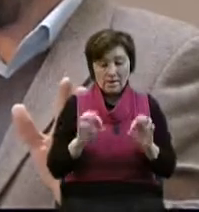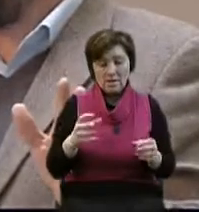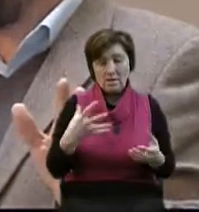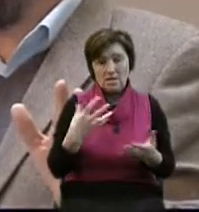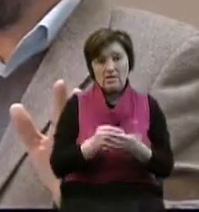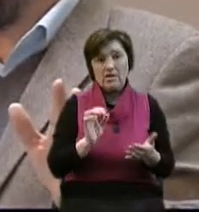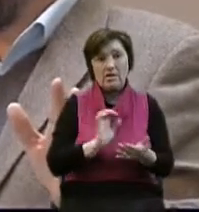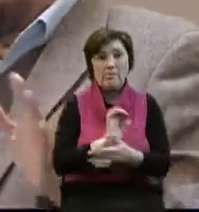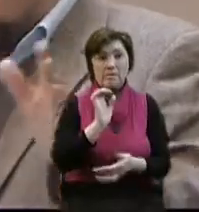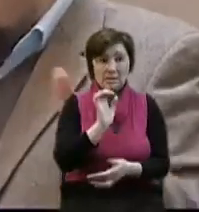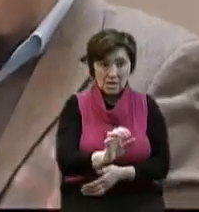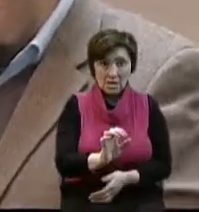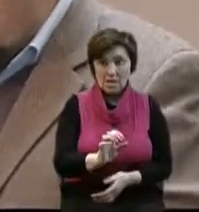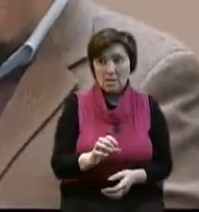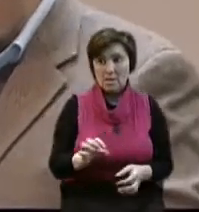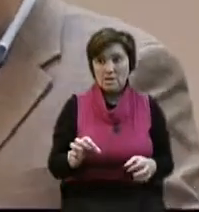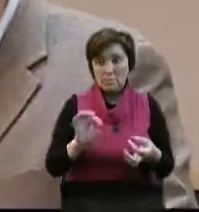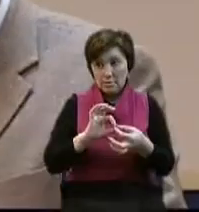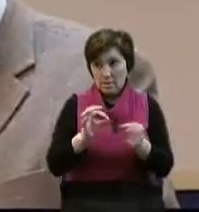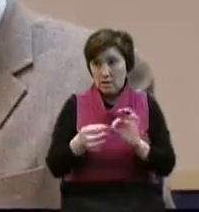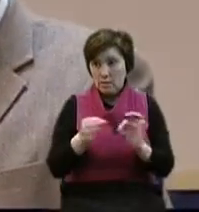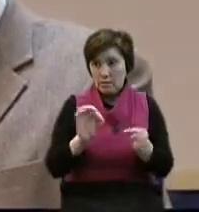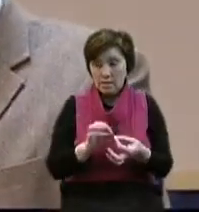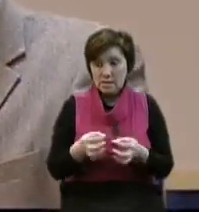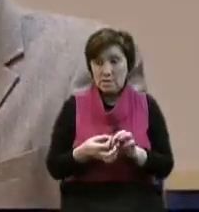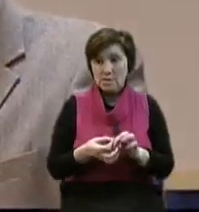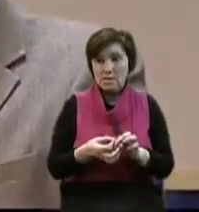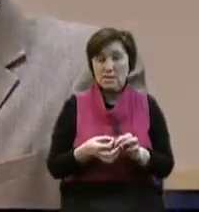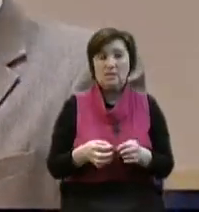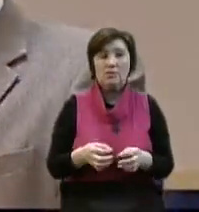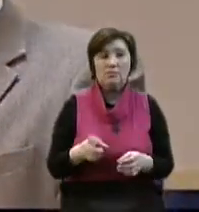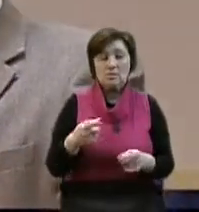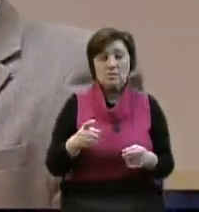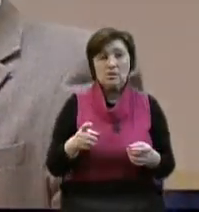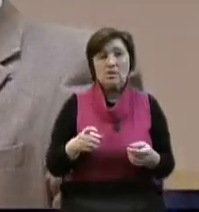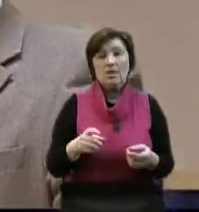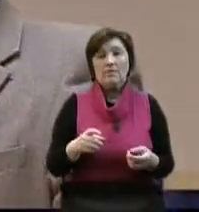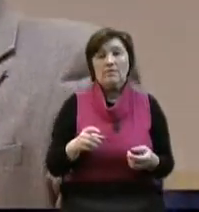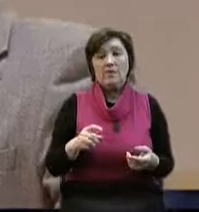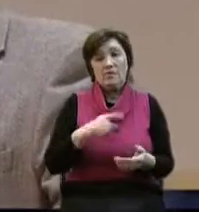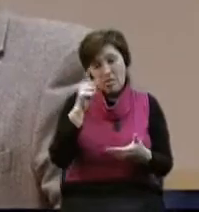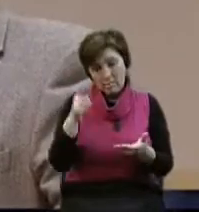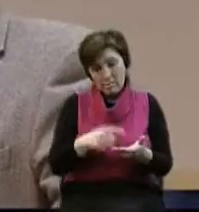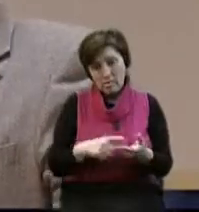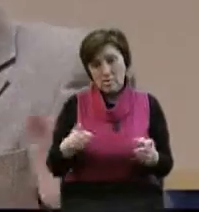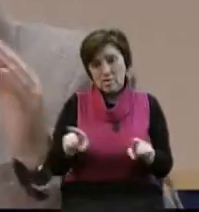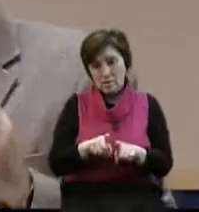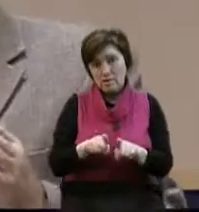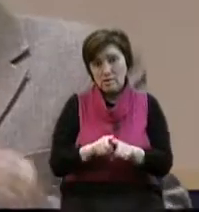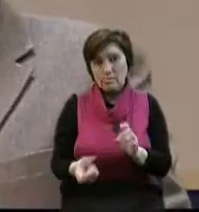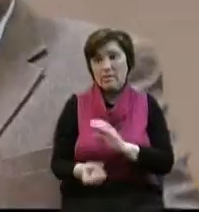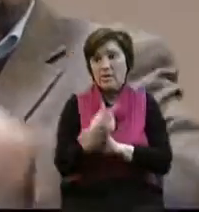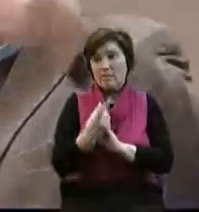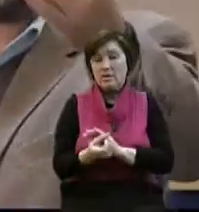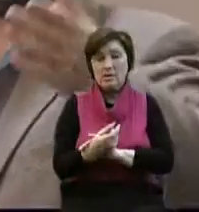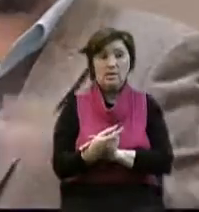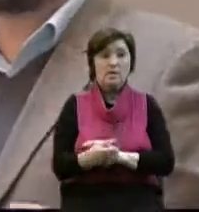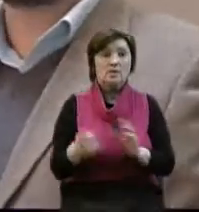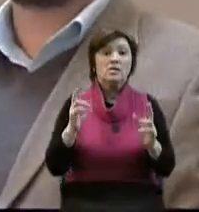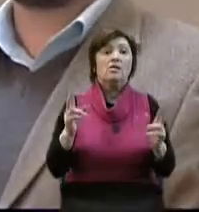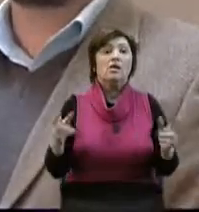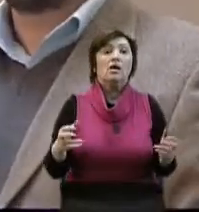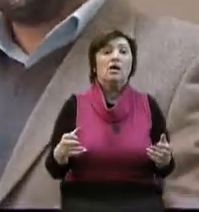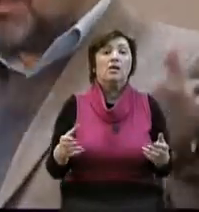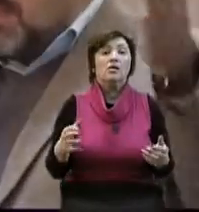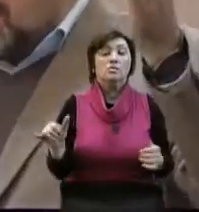возникал. Этот вопрос существовал, и периодически верующие задавали этот вопрос. А что насчет субботы? А как мы должны